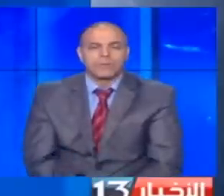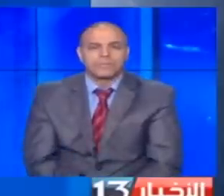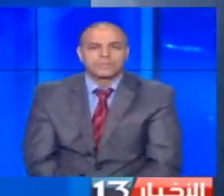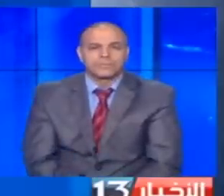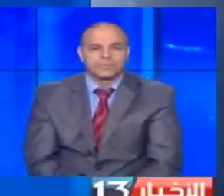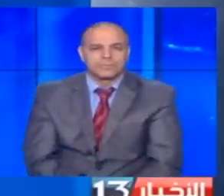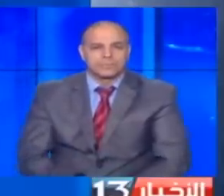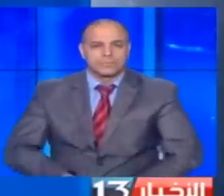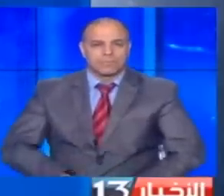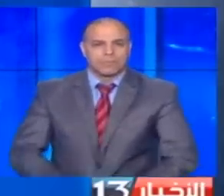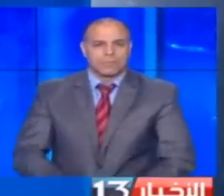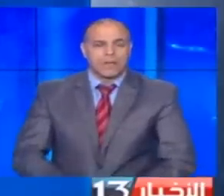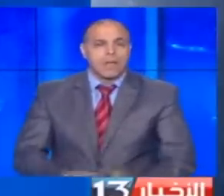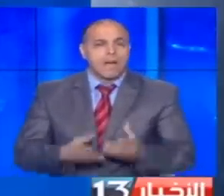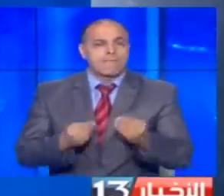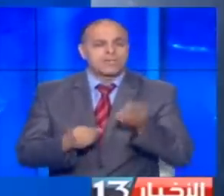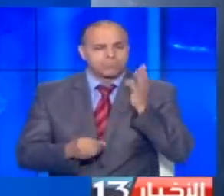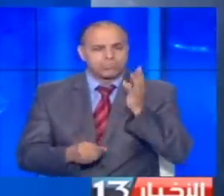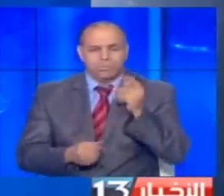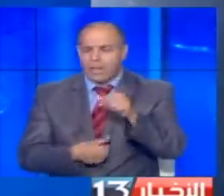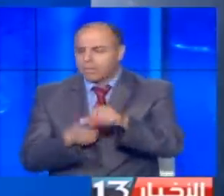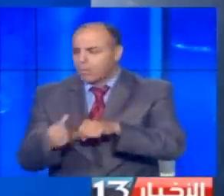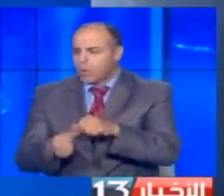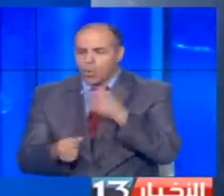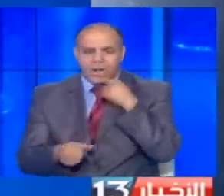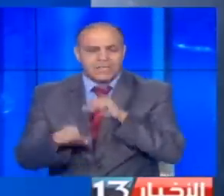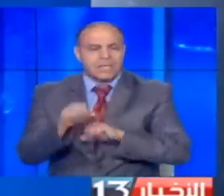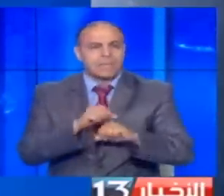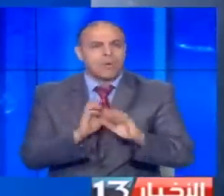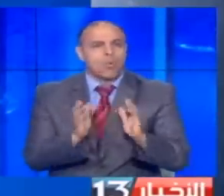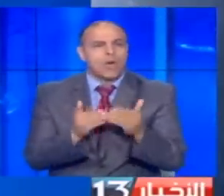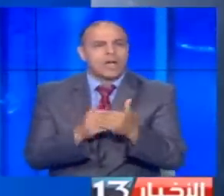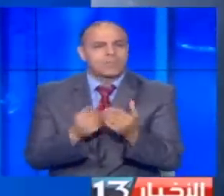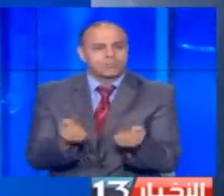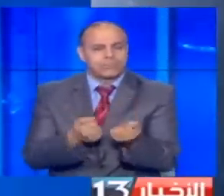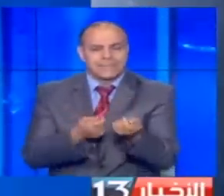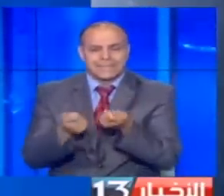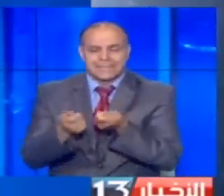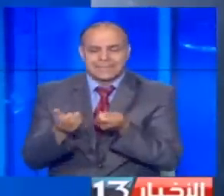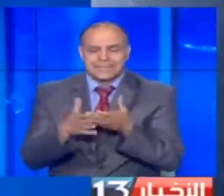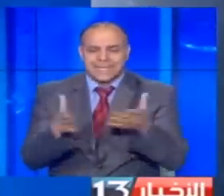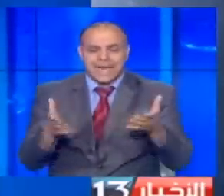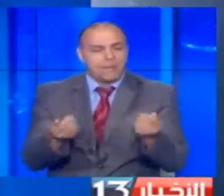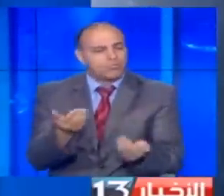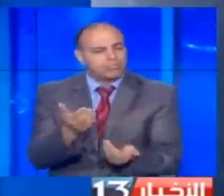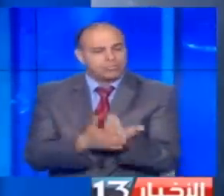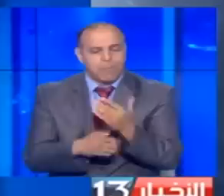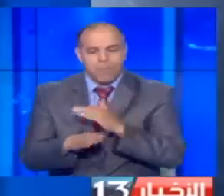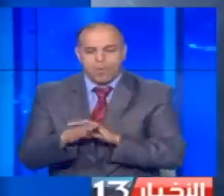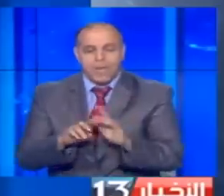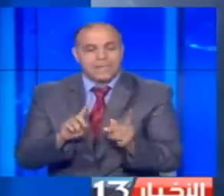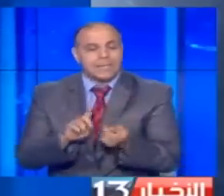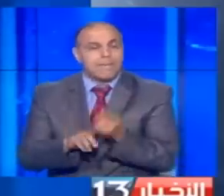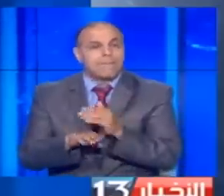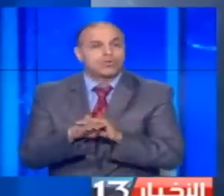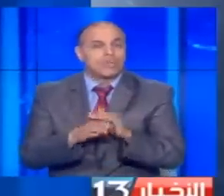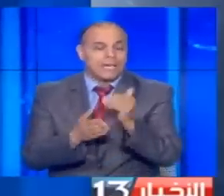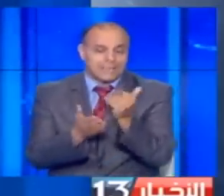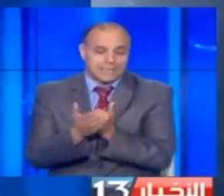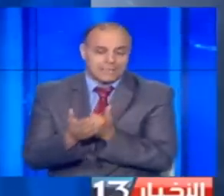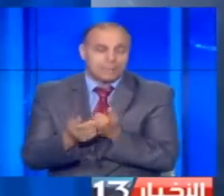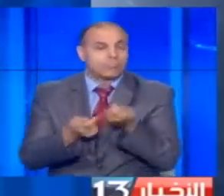ضمن سلسله الندوات الدوريه التي تنظمها وكاله النهوض بالصناعه والتجديد حول مواضيع مجالات الاقتصاد